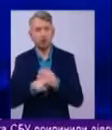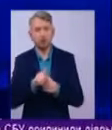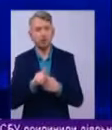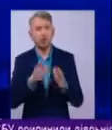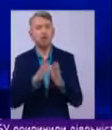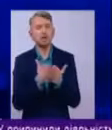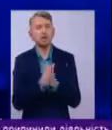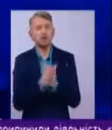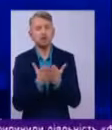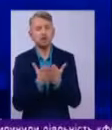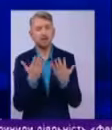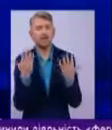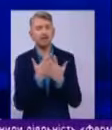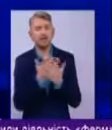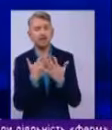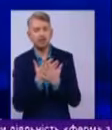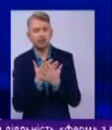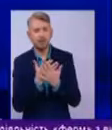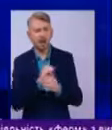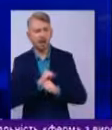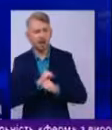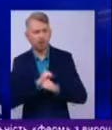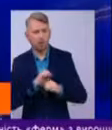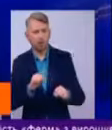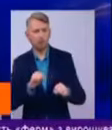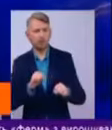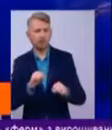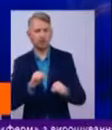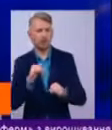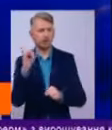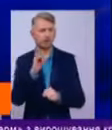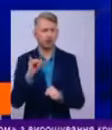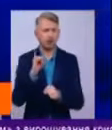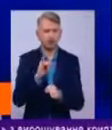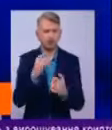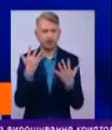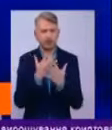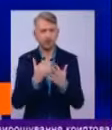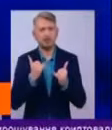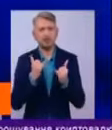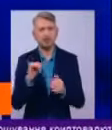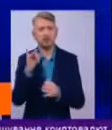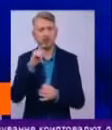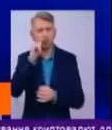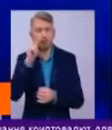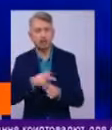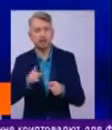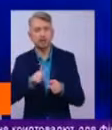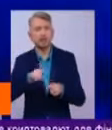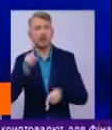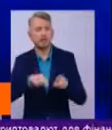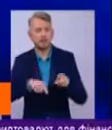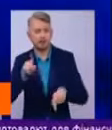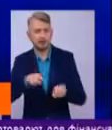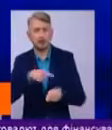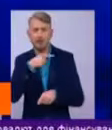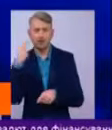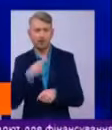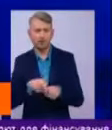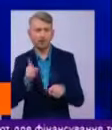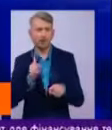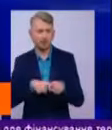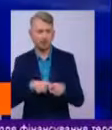книжки, фільми героїчні, звитяжні, історичні, екшни, присвячені історії України, це для нас рідкість. Тобто в Росії це на